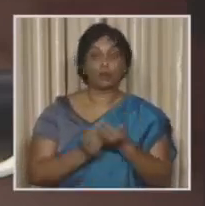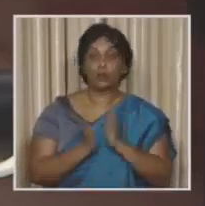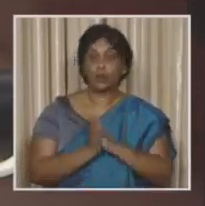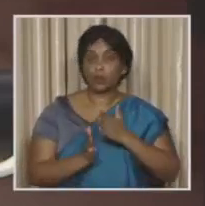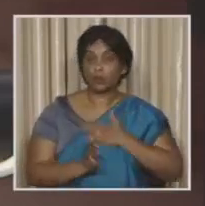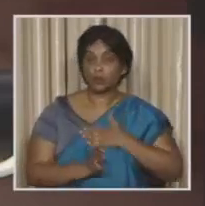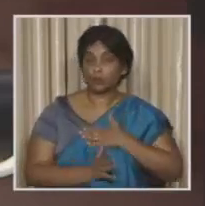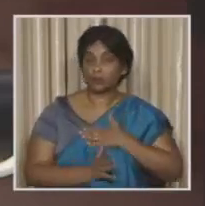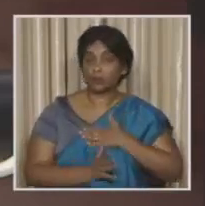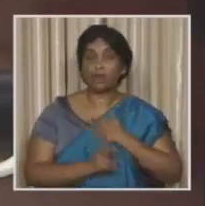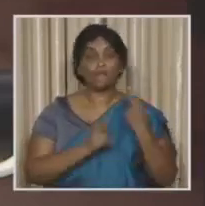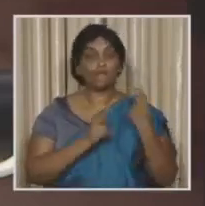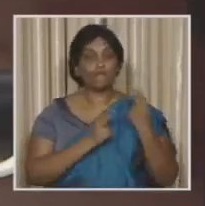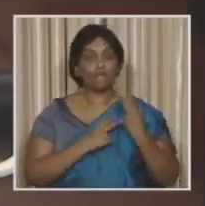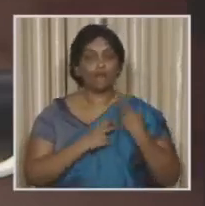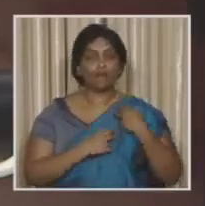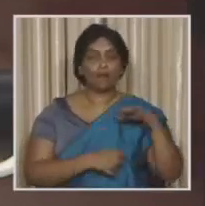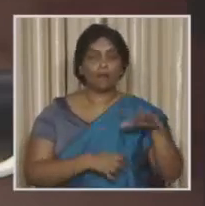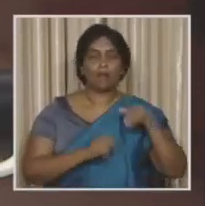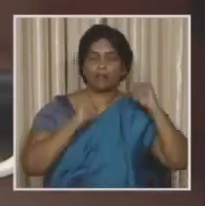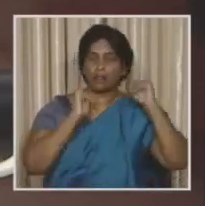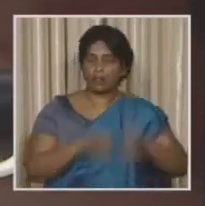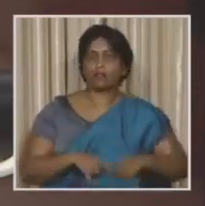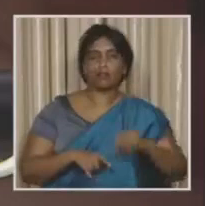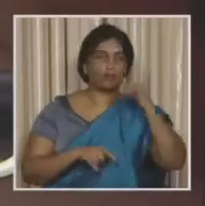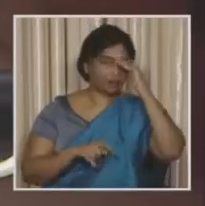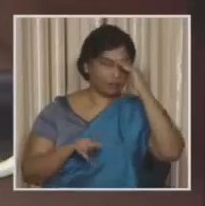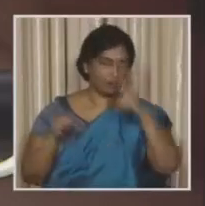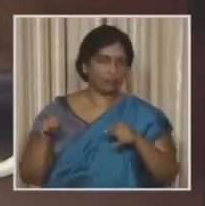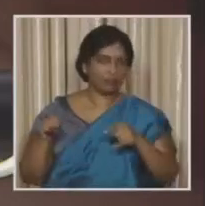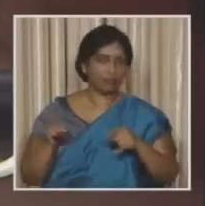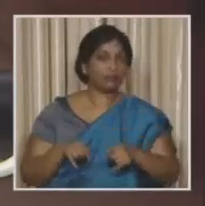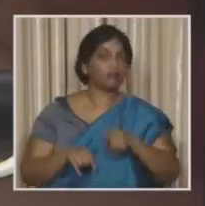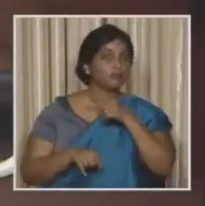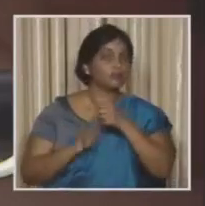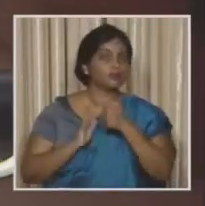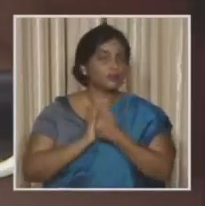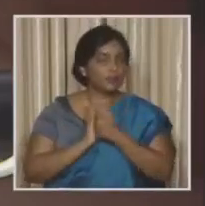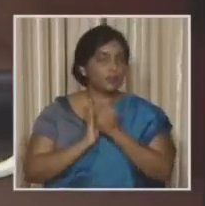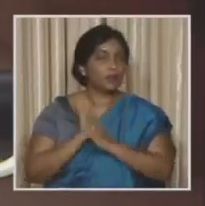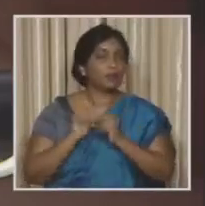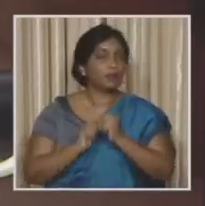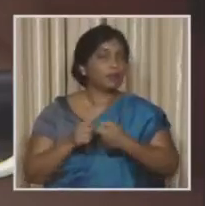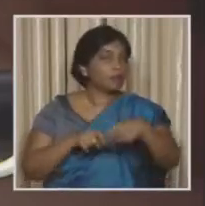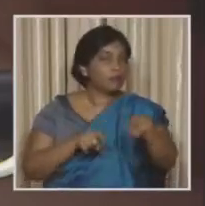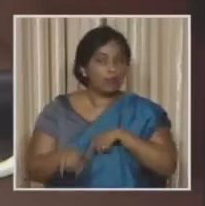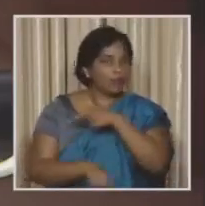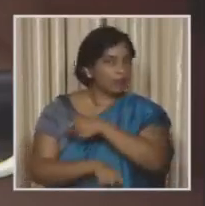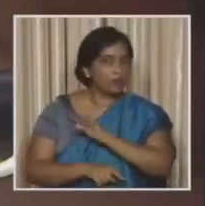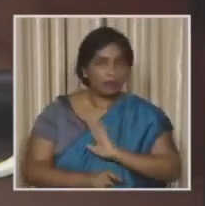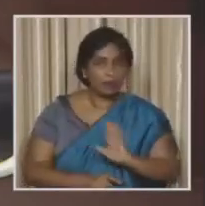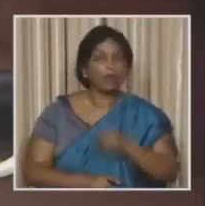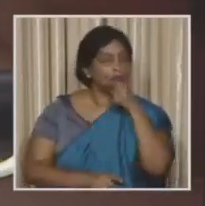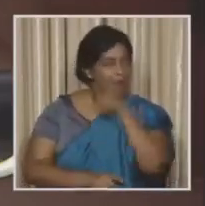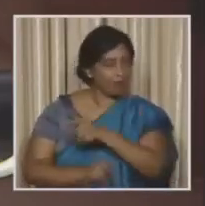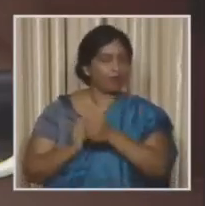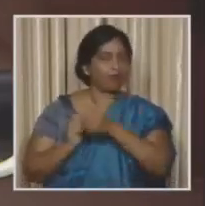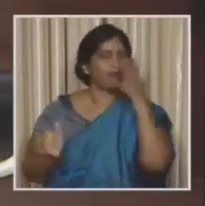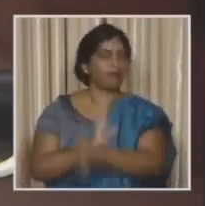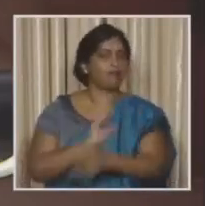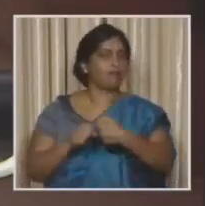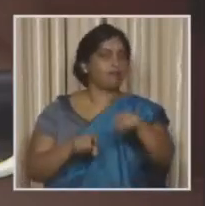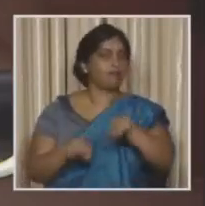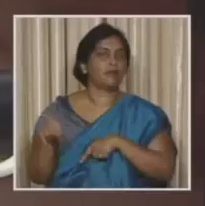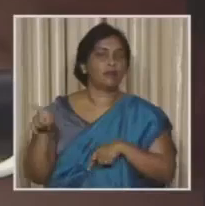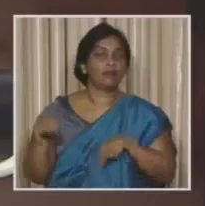තිබෙන වගකීම් අවභාවිතා කරපු නායකයෙක්. ඔහු ගරු මන්ත්‍රීතුමනි මේකට වග කියන්න ඕනේ නැද්ද? ඔහු වග කියන්න ඕනේ.